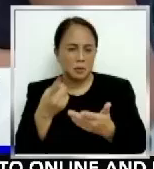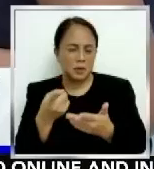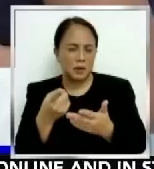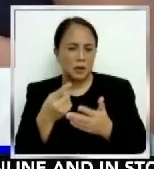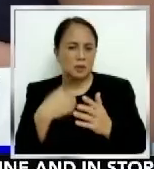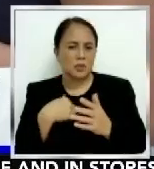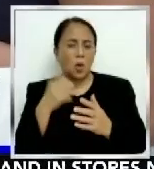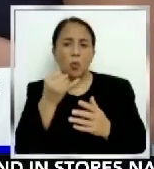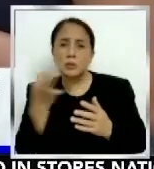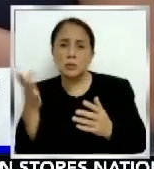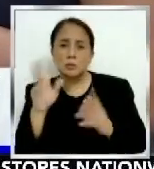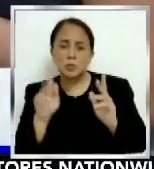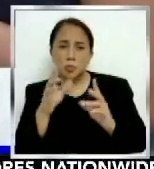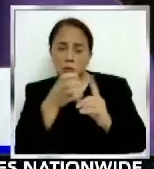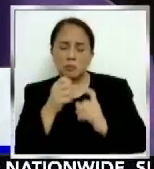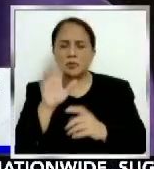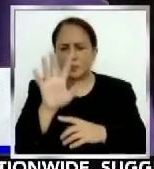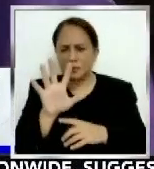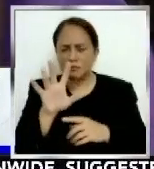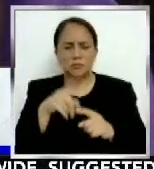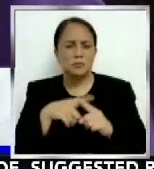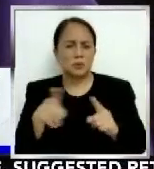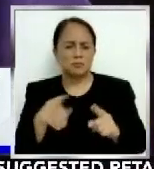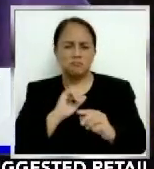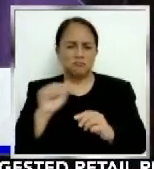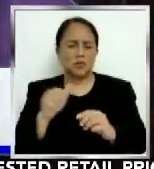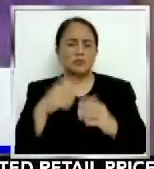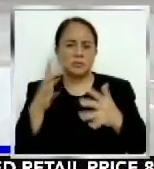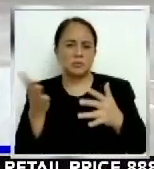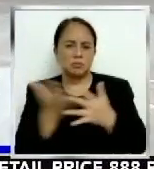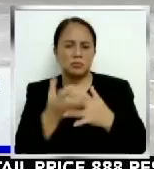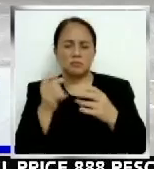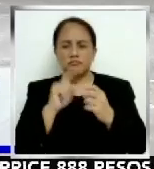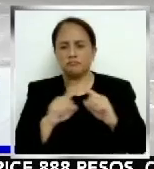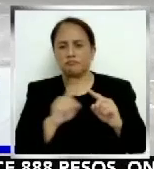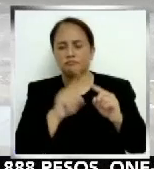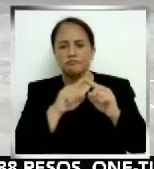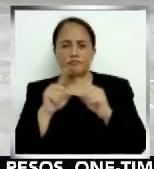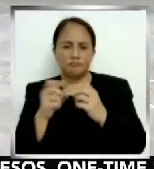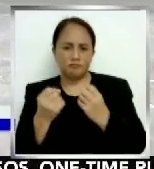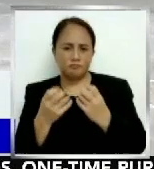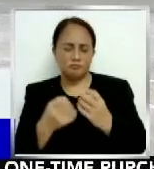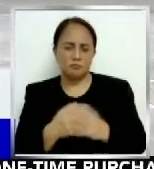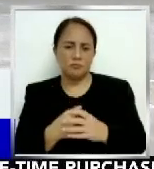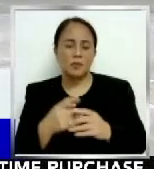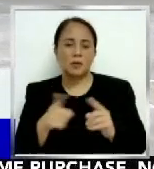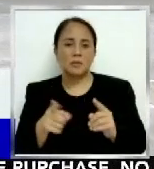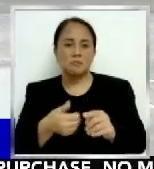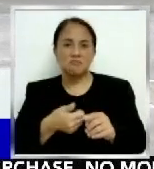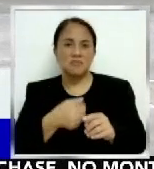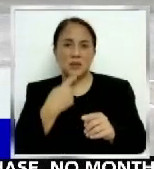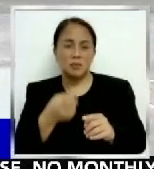Pero itinanggi ito ng suspect na sinampahan na ng patong-patong na reklamo. Bagamat itinatanggi ng suspect na meron siyang